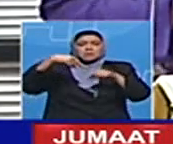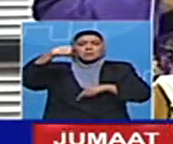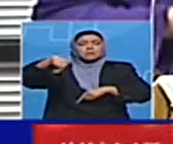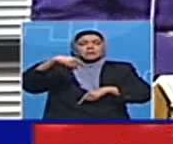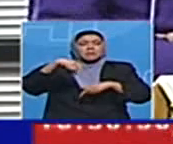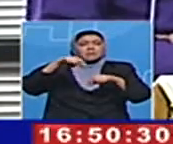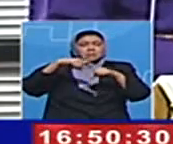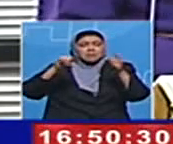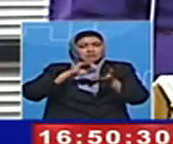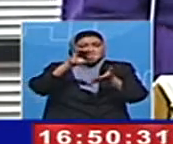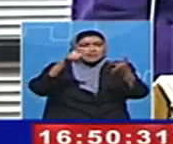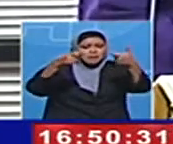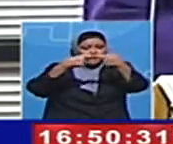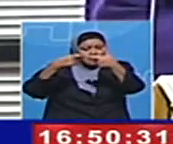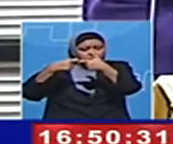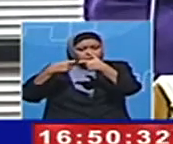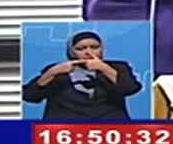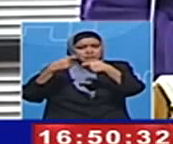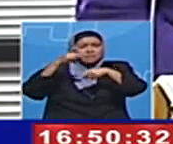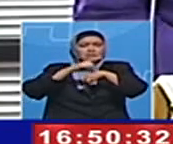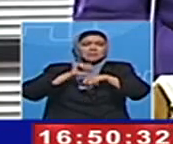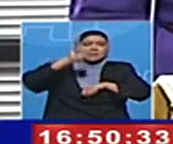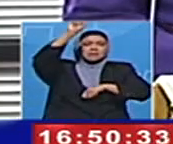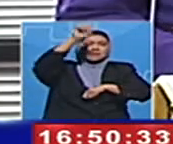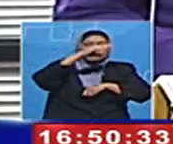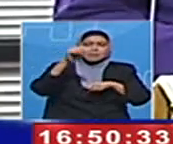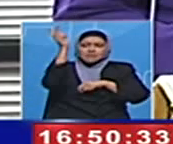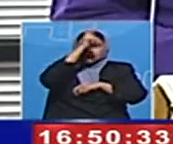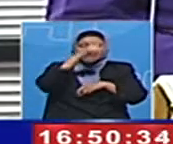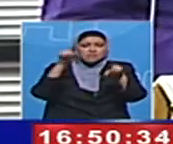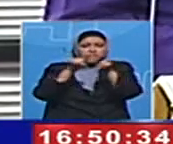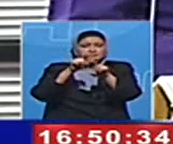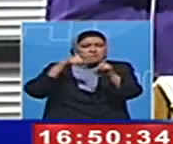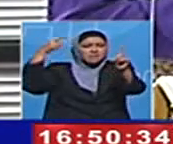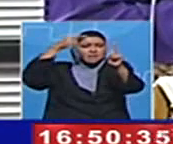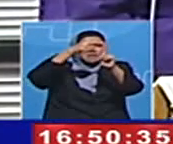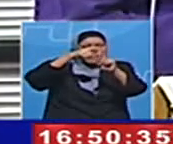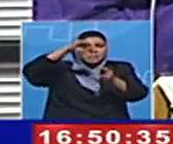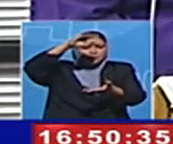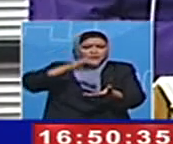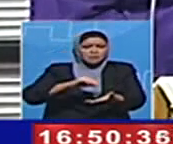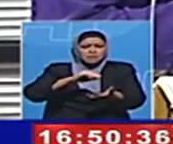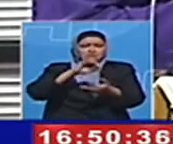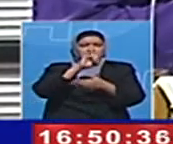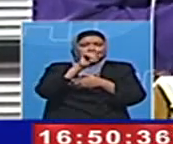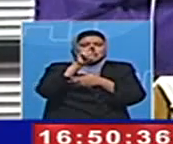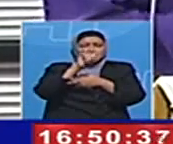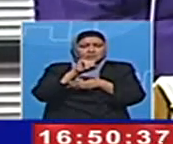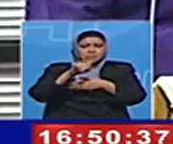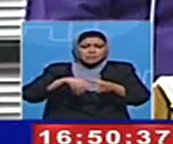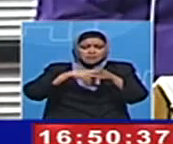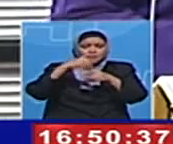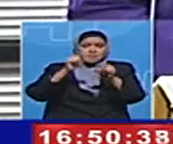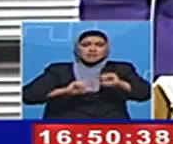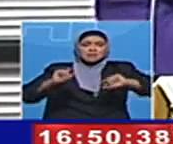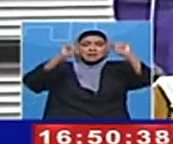Sabah kerajaan turut mensasarkan pengurangan Intens intensiti pelepasan gas rumah